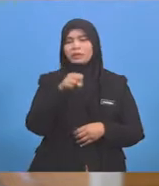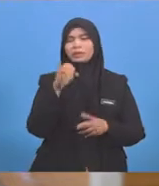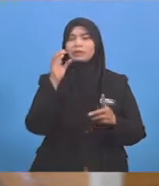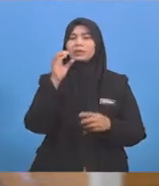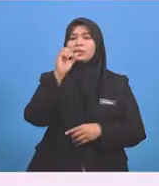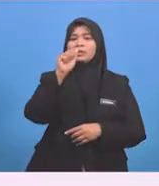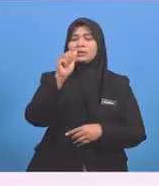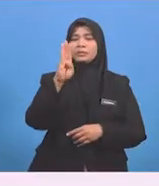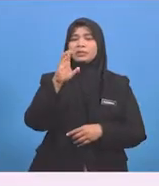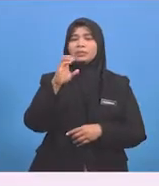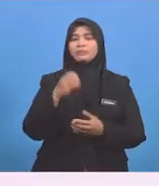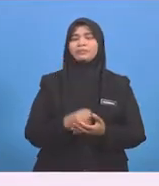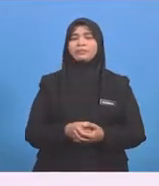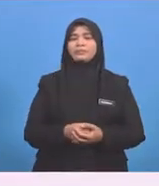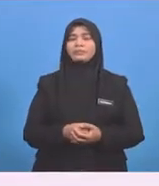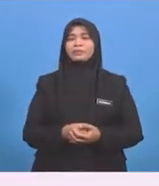dahulu.